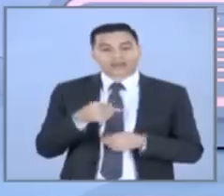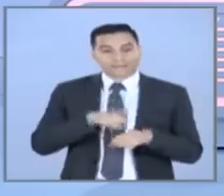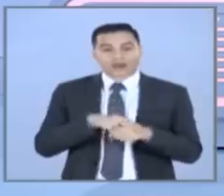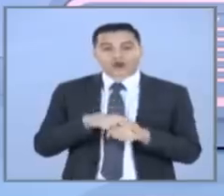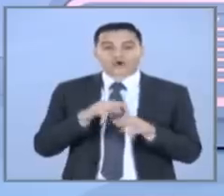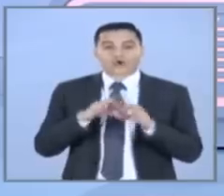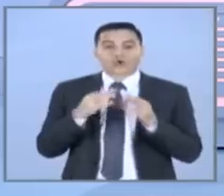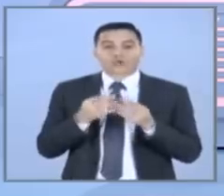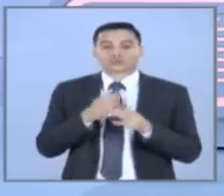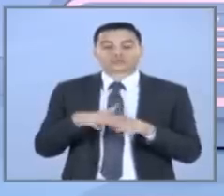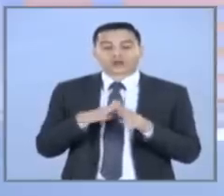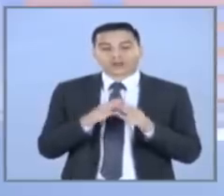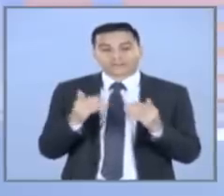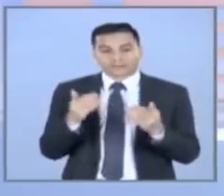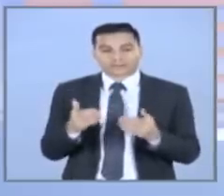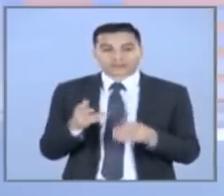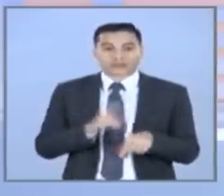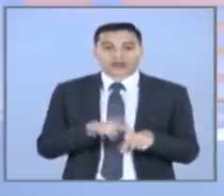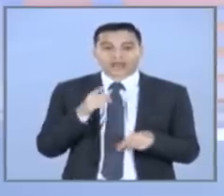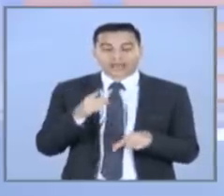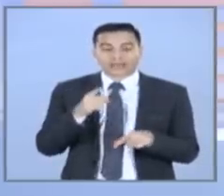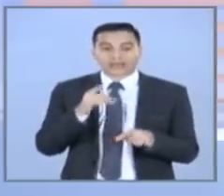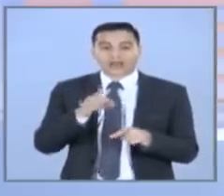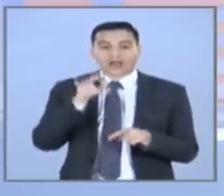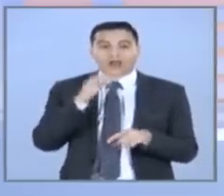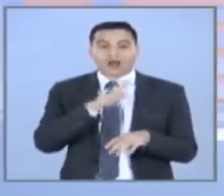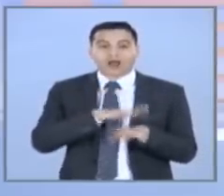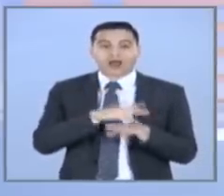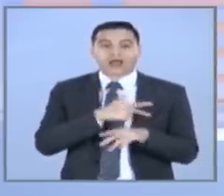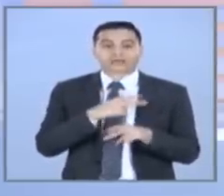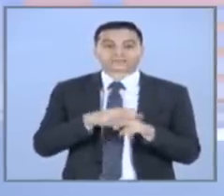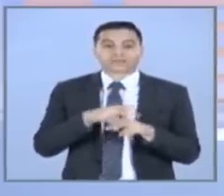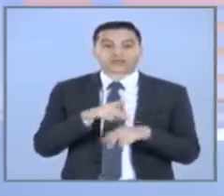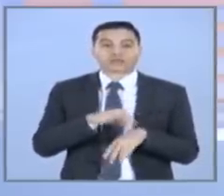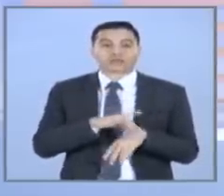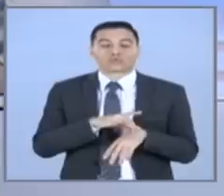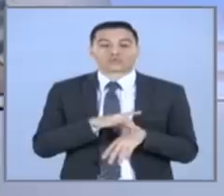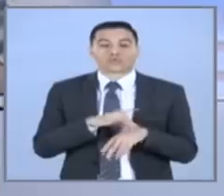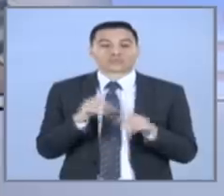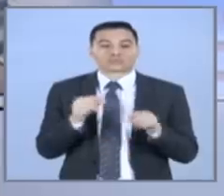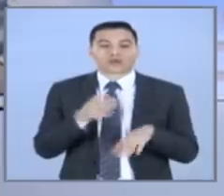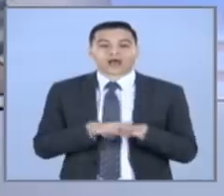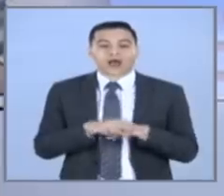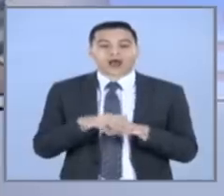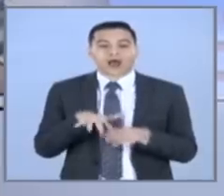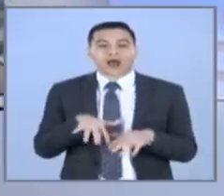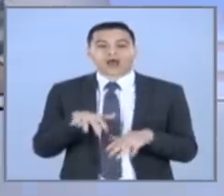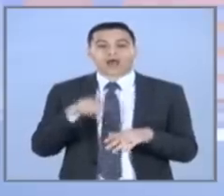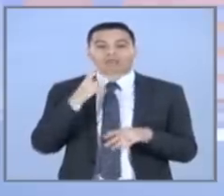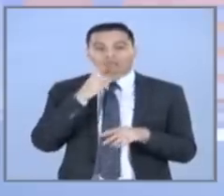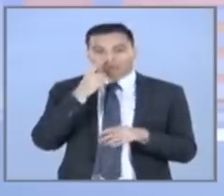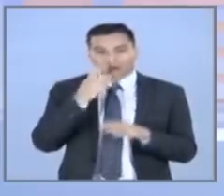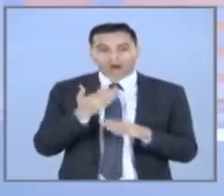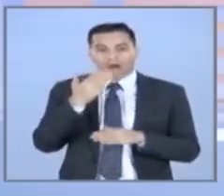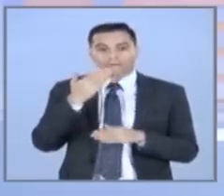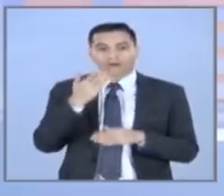المصرية. تمام. حضرتك كمان حصلت على لقب الطبيب المثالي على مستوى نقابة